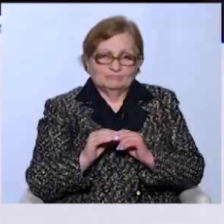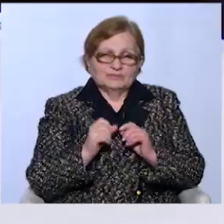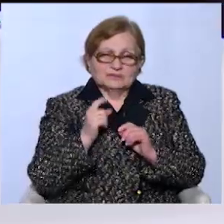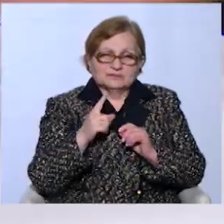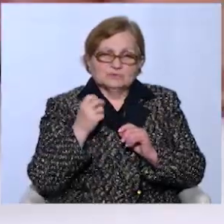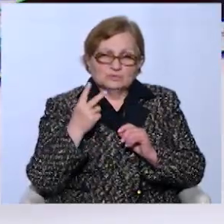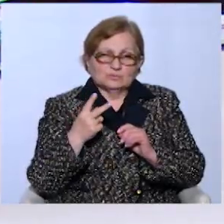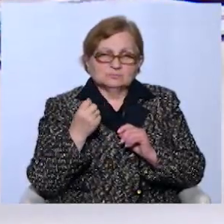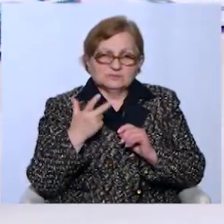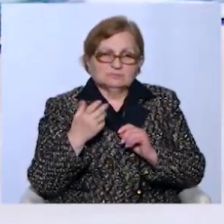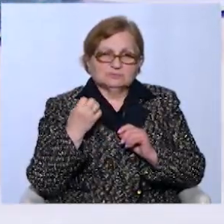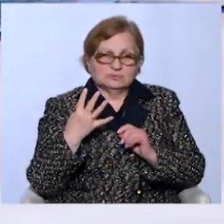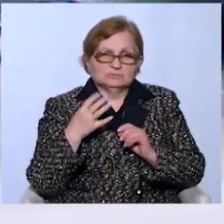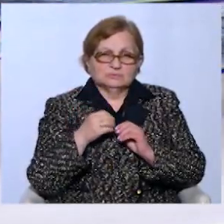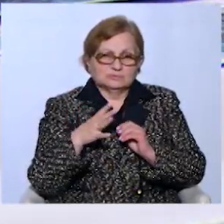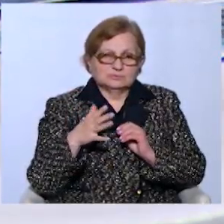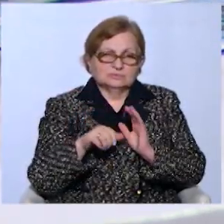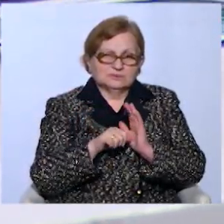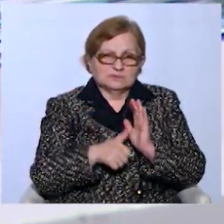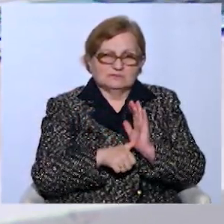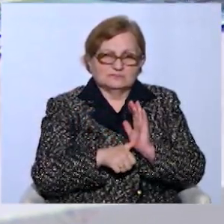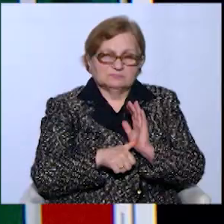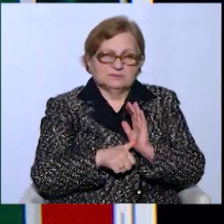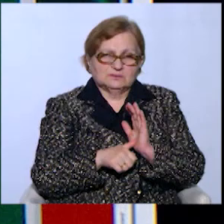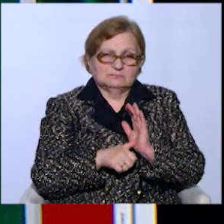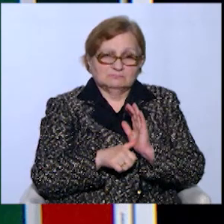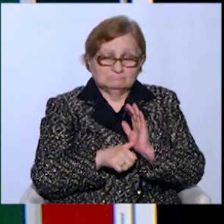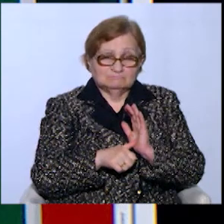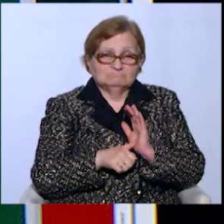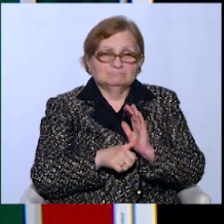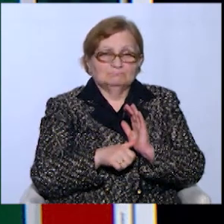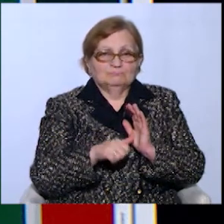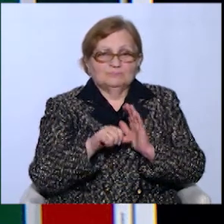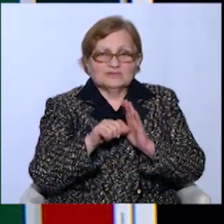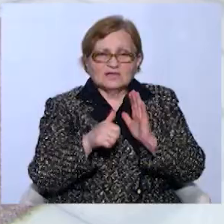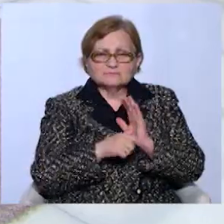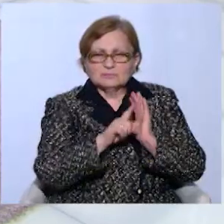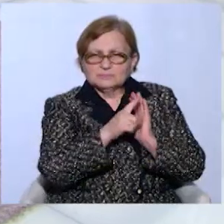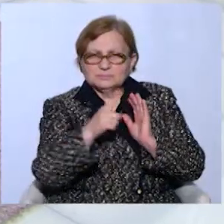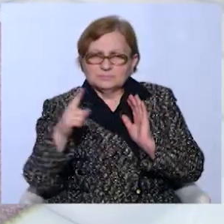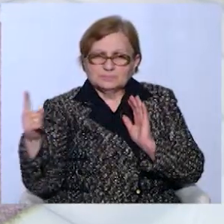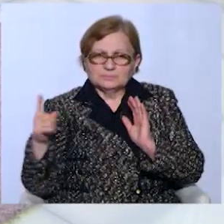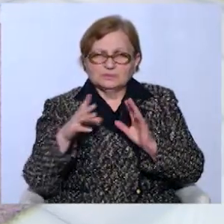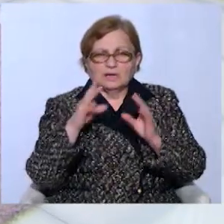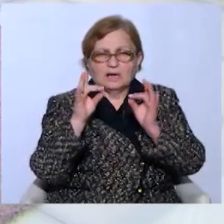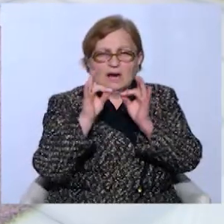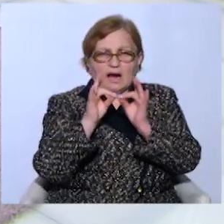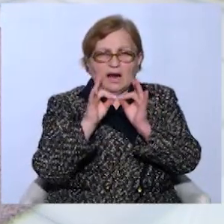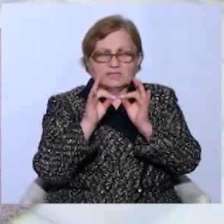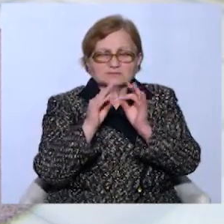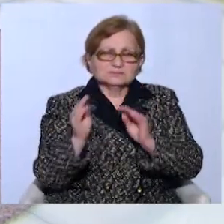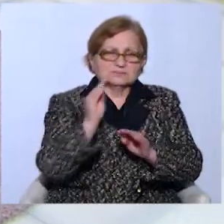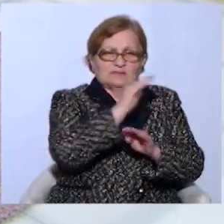11, 12, 13, 14, 15 და 16. 16 ერთლარიანი მქონია, 10 ლარი მომაქვს